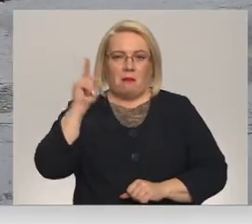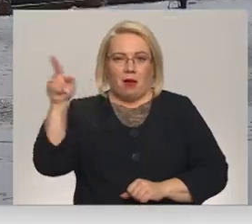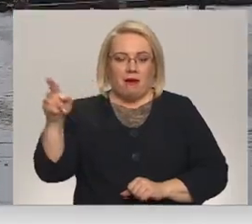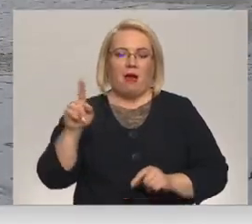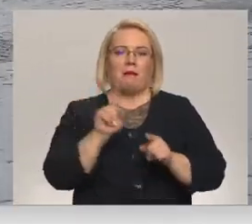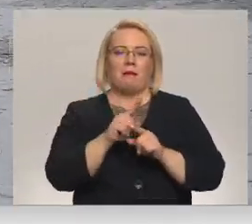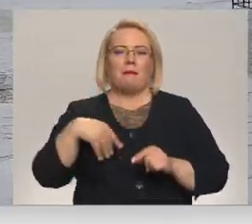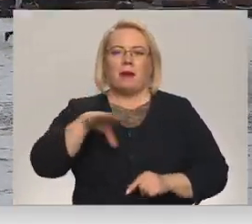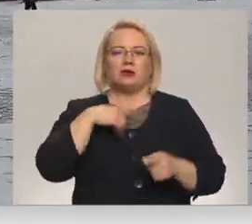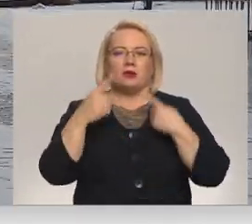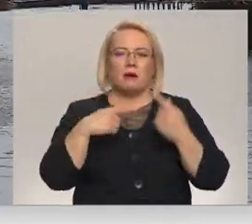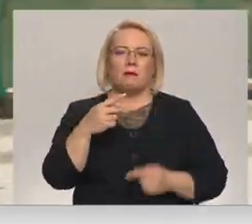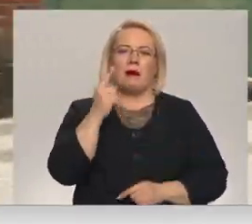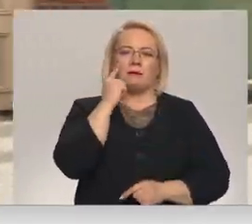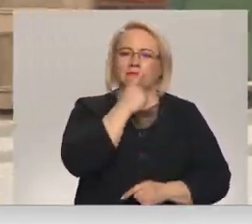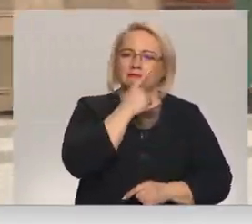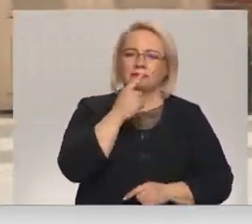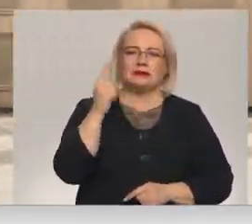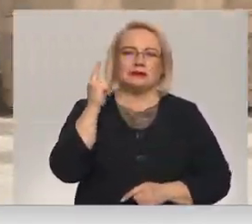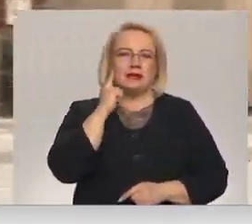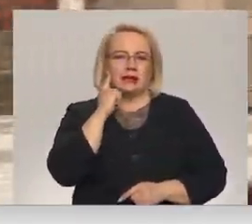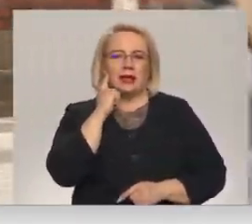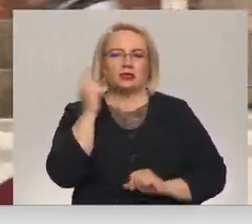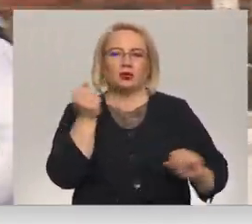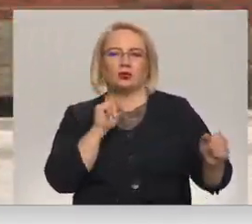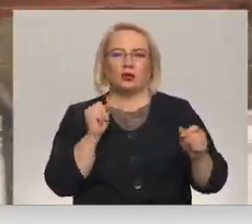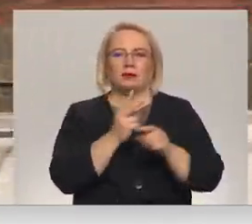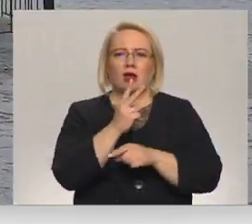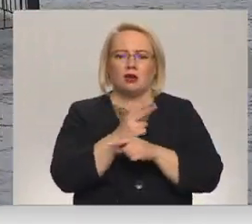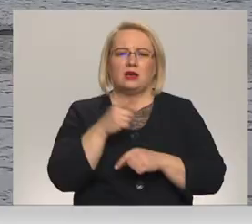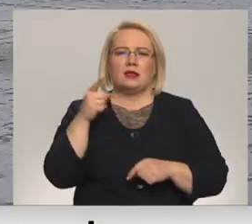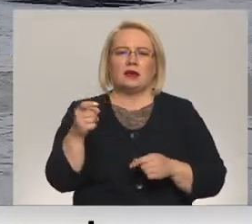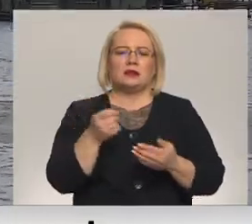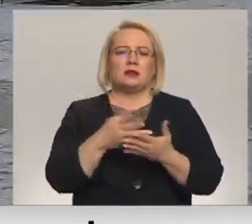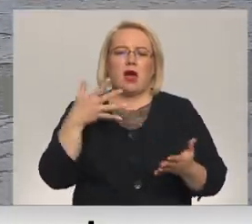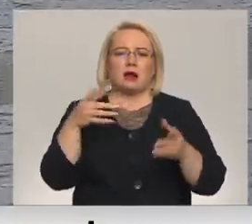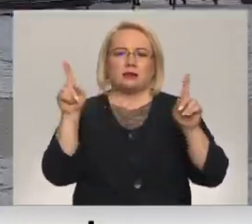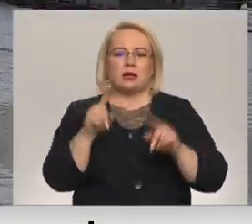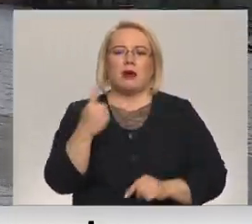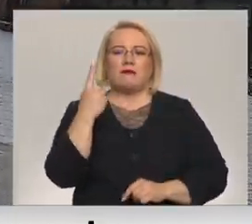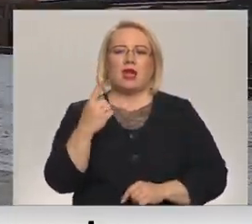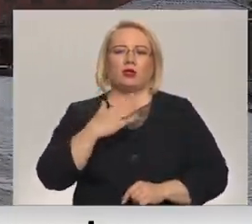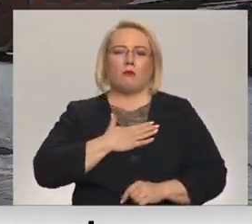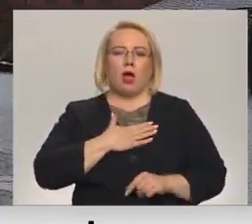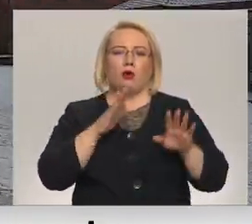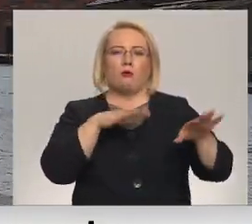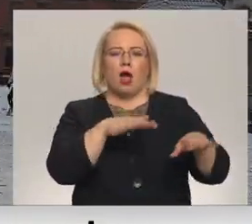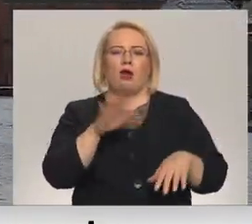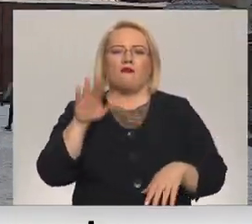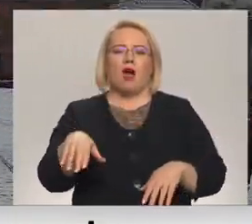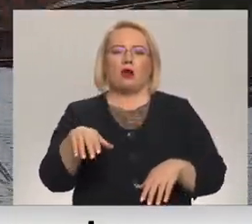par cilvēkiem ar redzes, dzirdes vai kustību traucējumiem, tās ir dārgas lietas. Par vienu manu maratonu var knapi vienu pandus